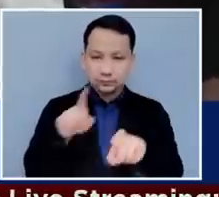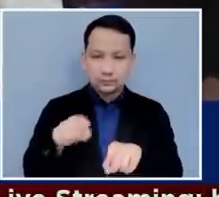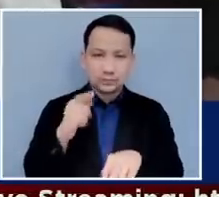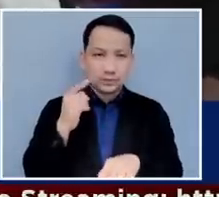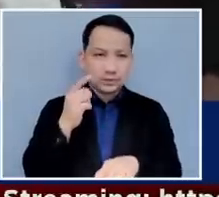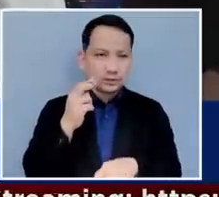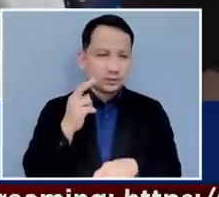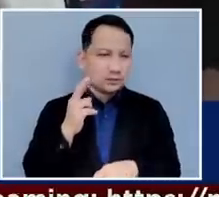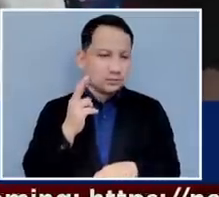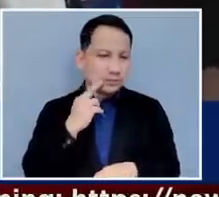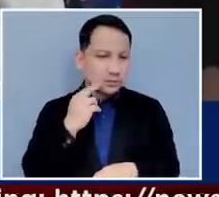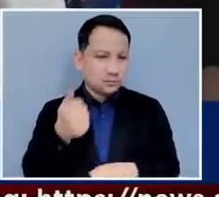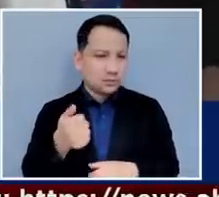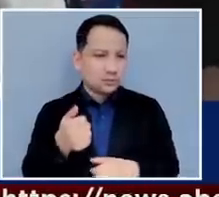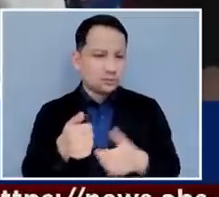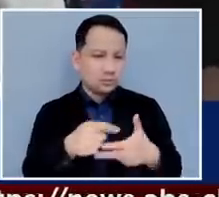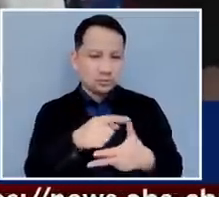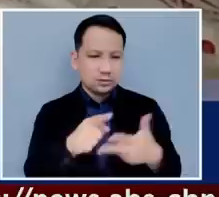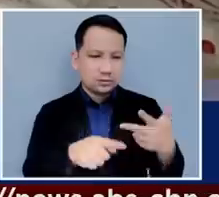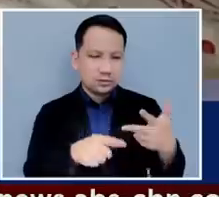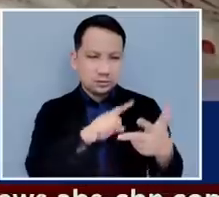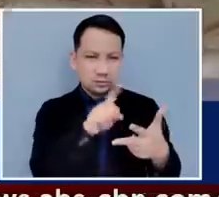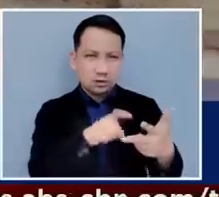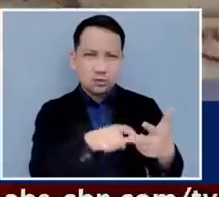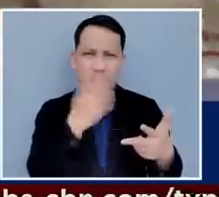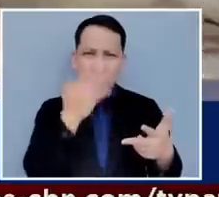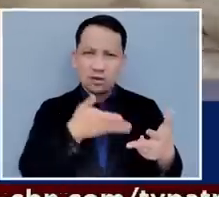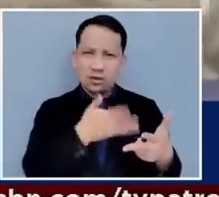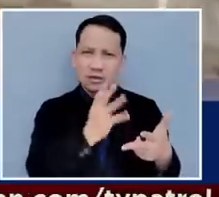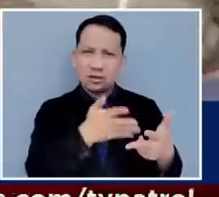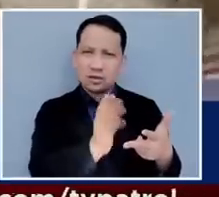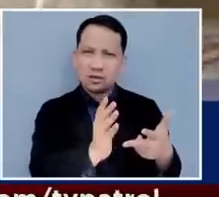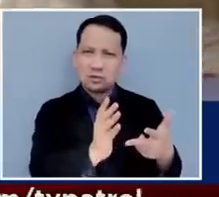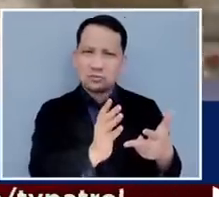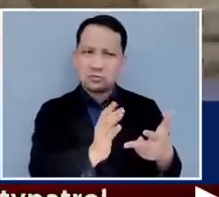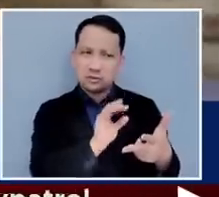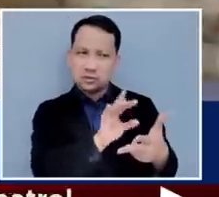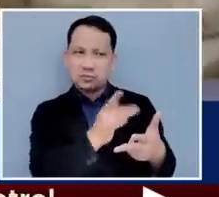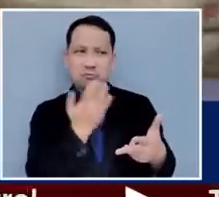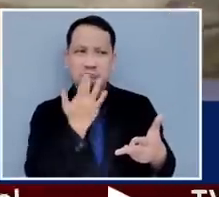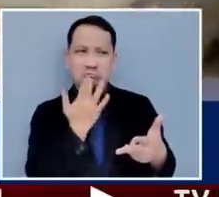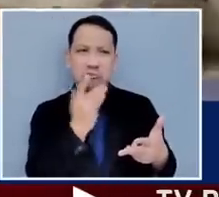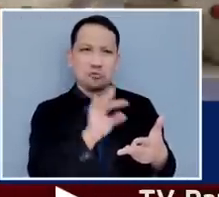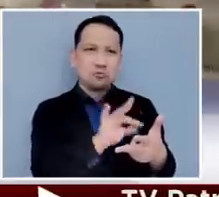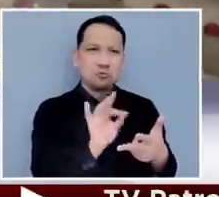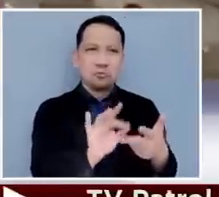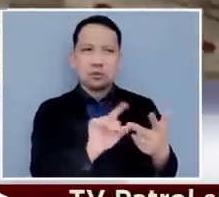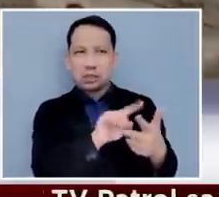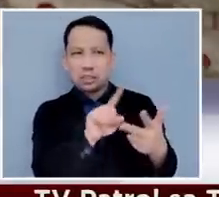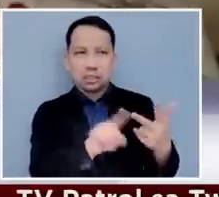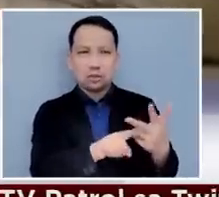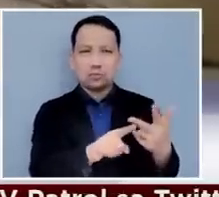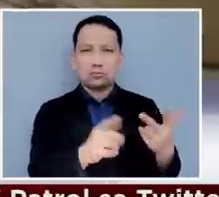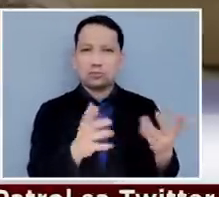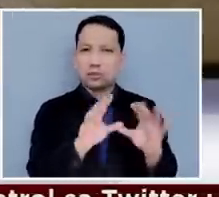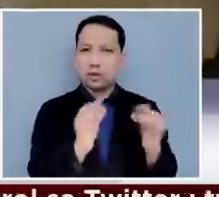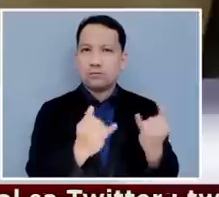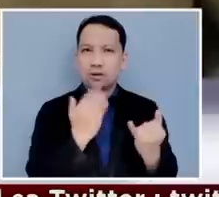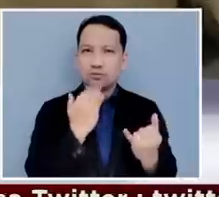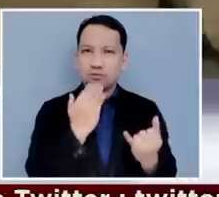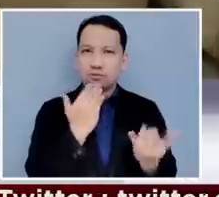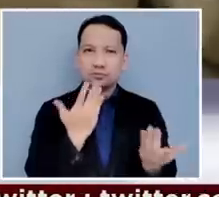tila pagpabor sa tatlong importers. Tangtanging paliwanag di umano hanggang sa ngayon ni DA Senior